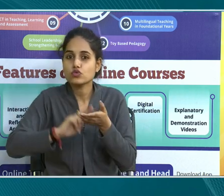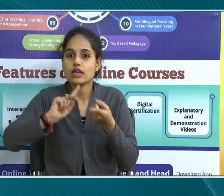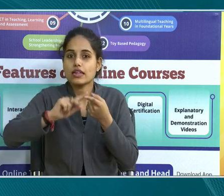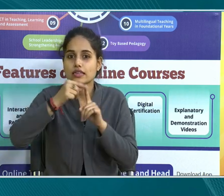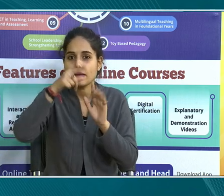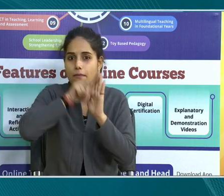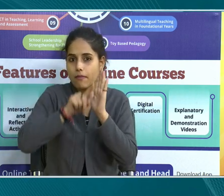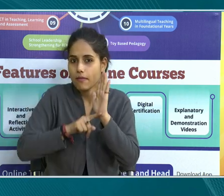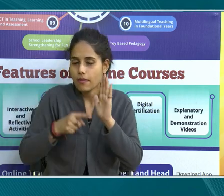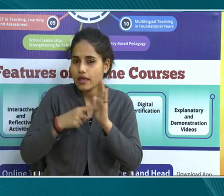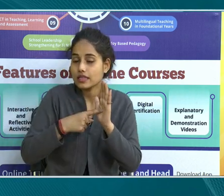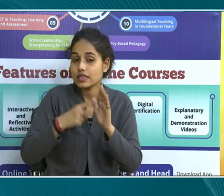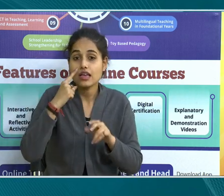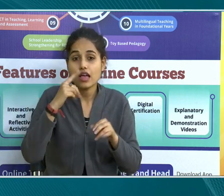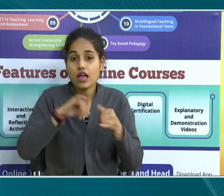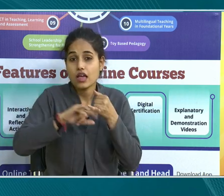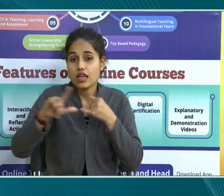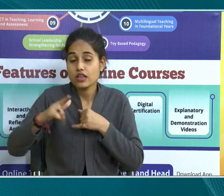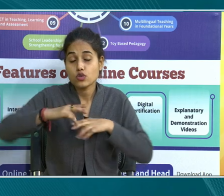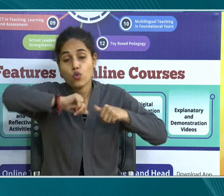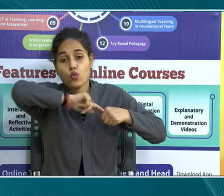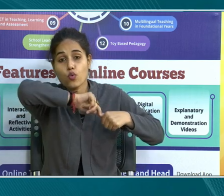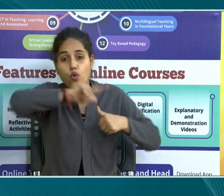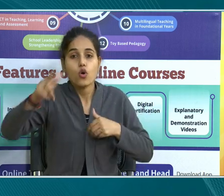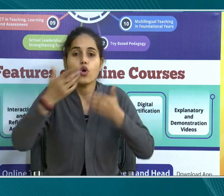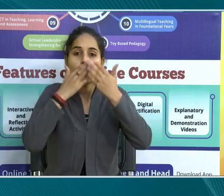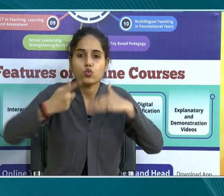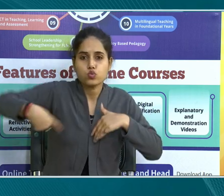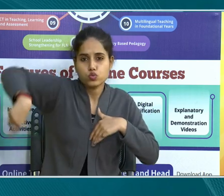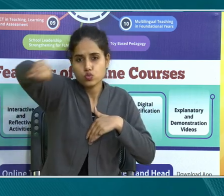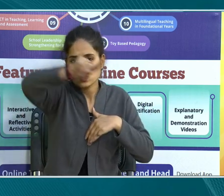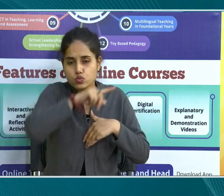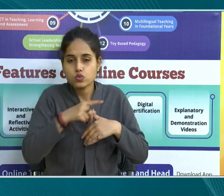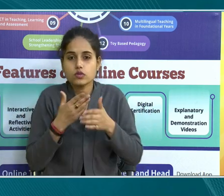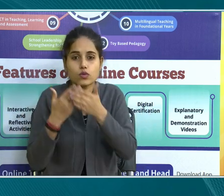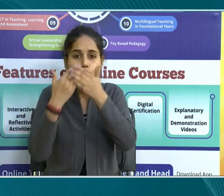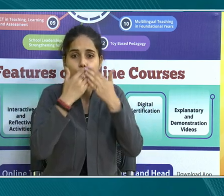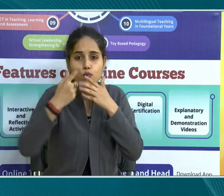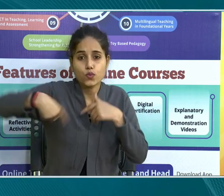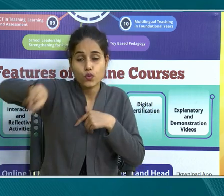गया है, कि इंडियन साइन लैंग्वेज अब हर स्कूल में सिखाई जाएगी, और सब के लिए